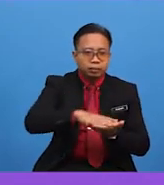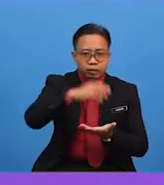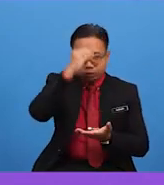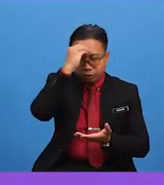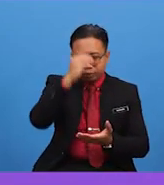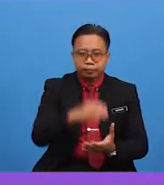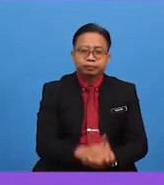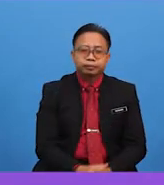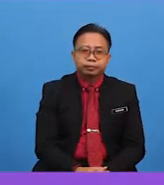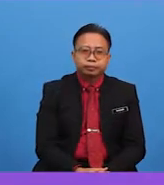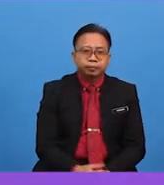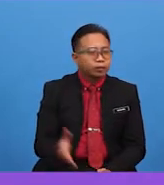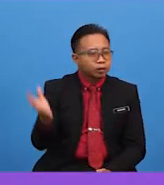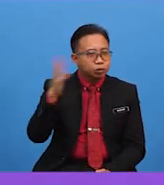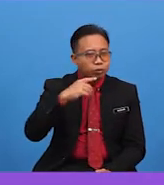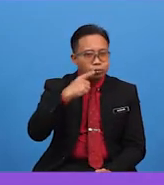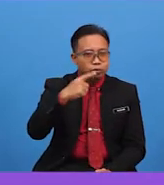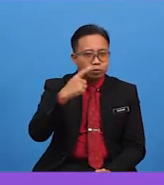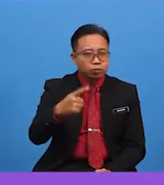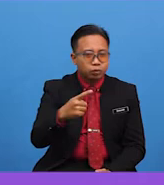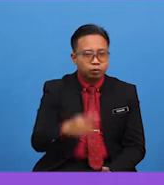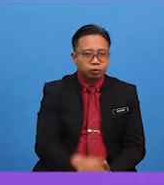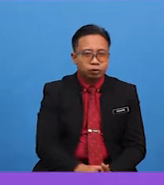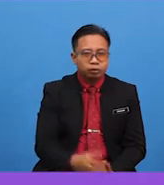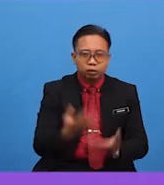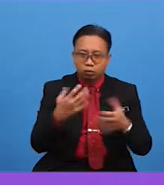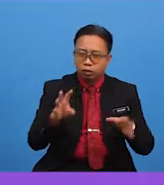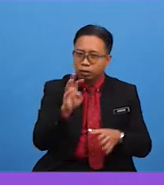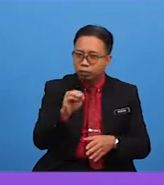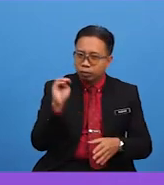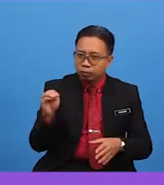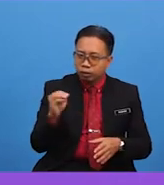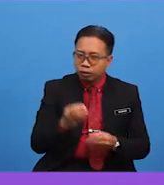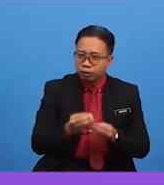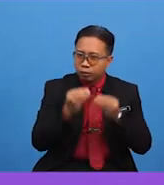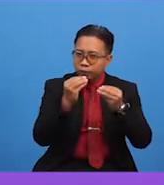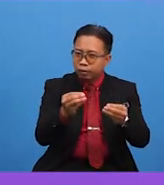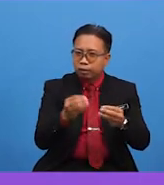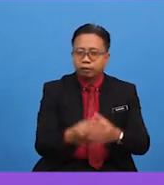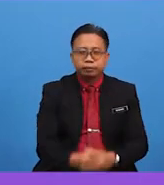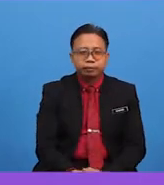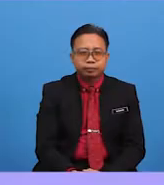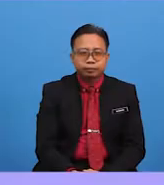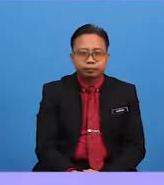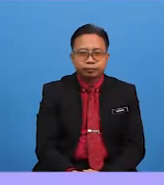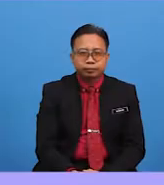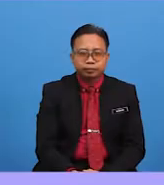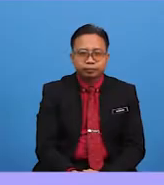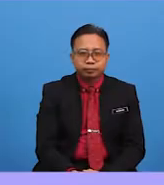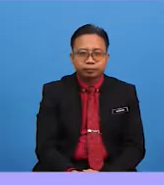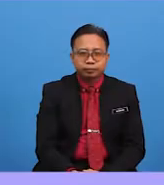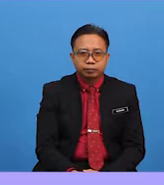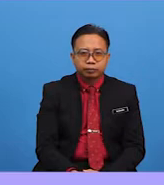pelajari. Jom kita sebut perkataan yang telah murid-murid berikan.